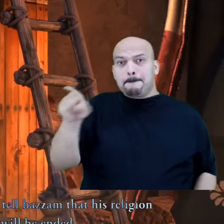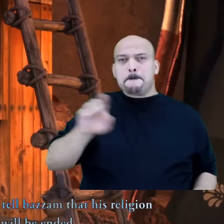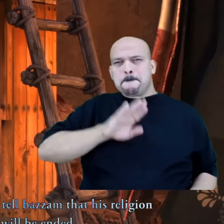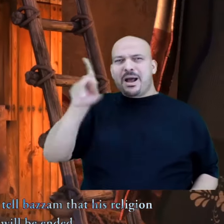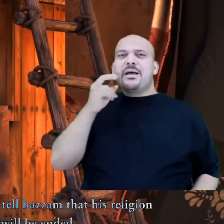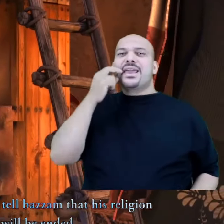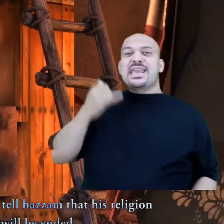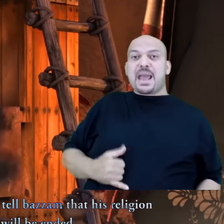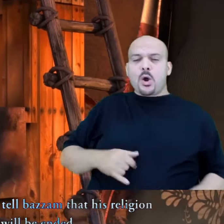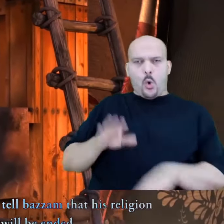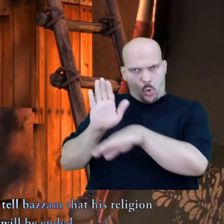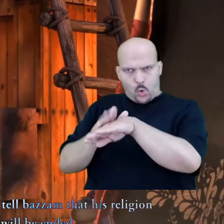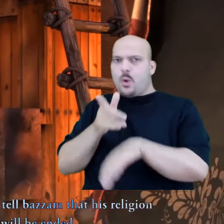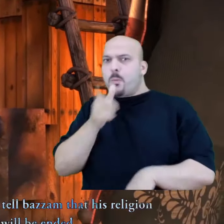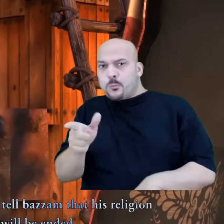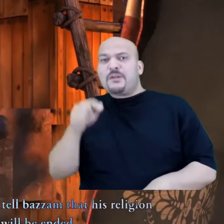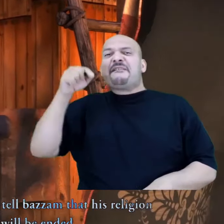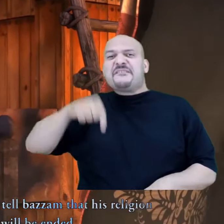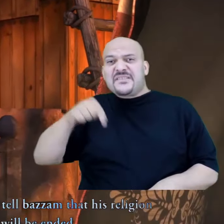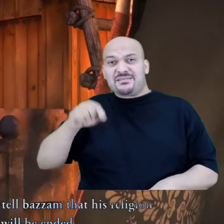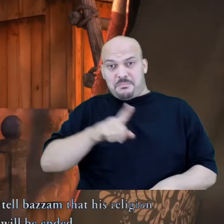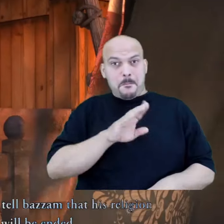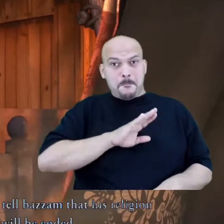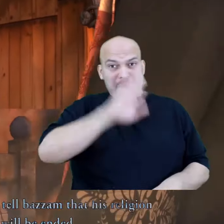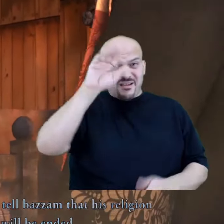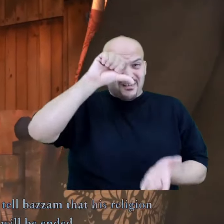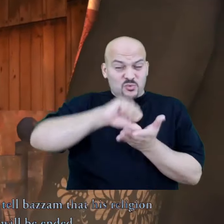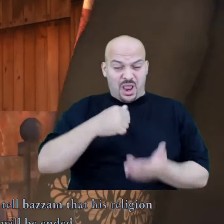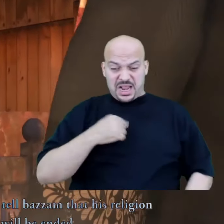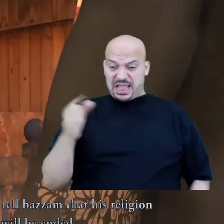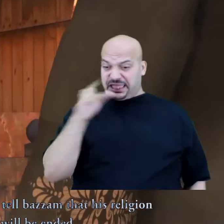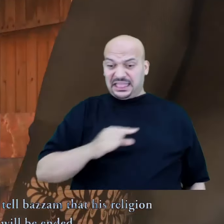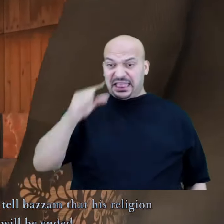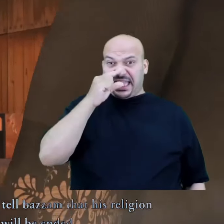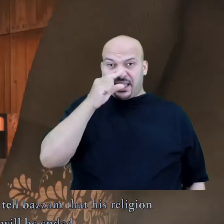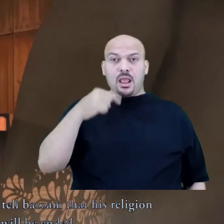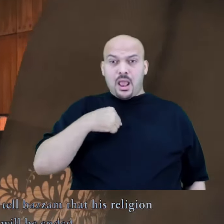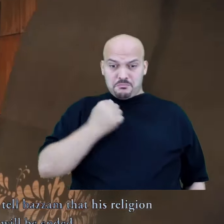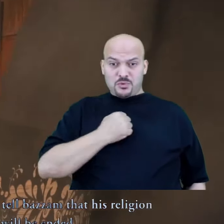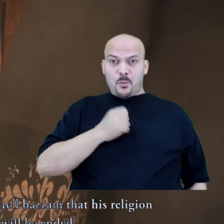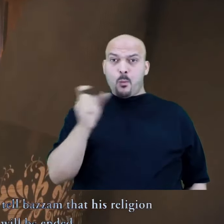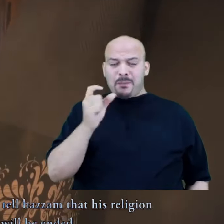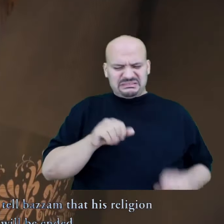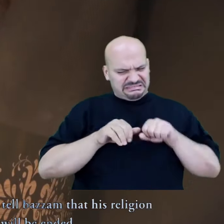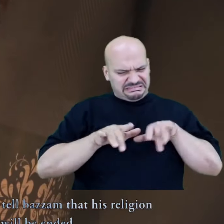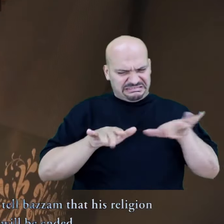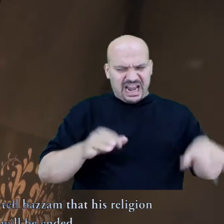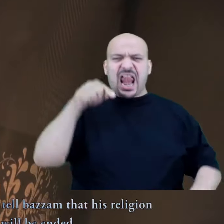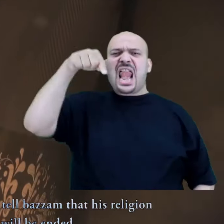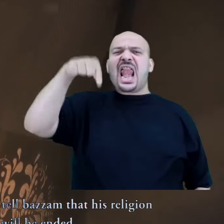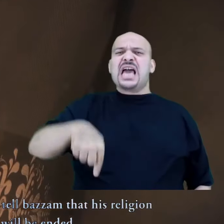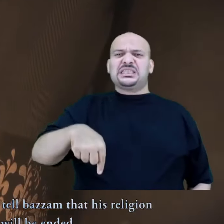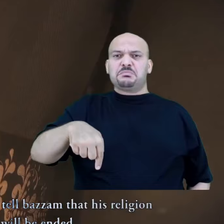بالأمر، وأن يقول له إن دينه سيبلغ ملك كسرى